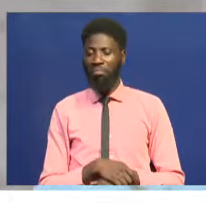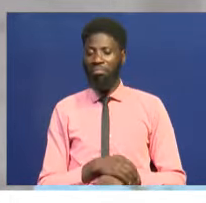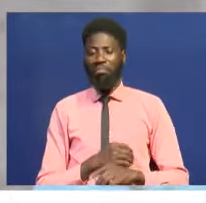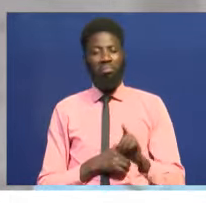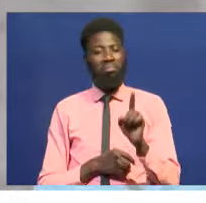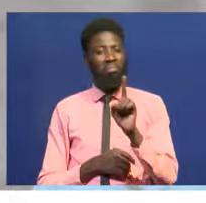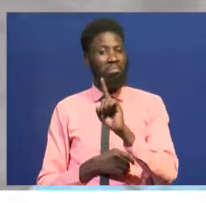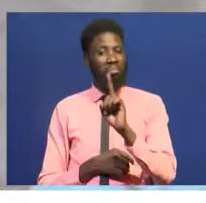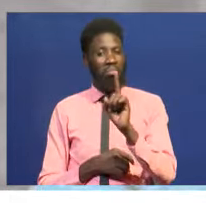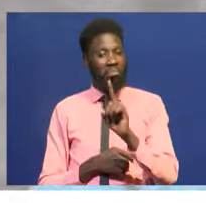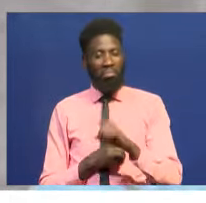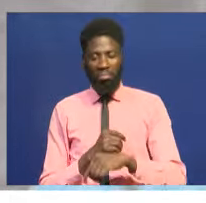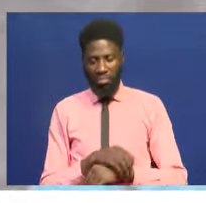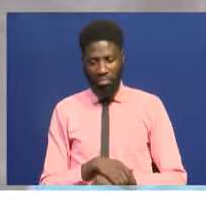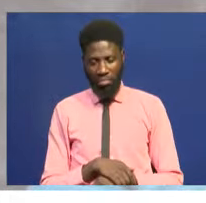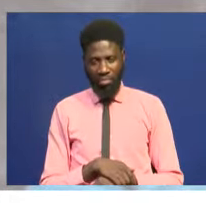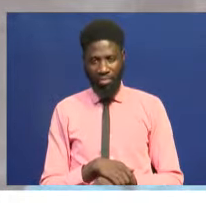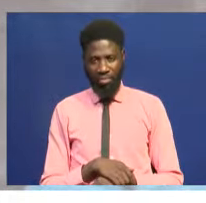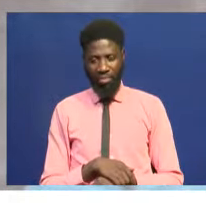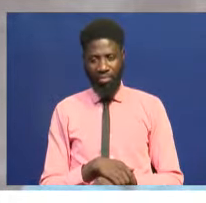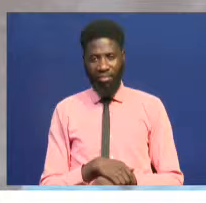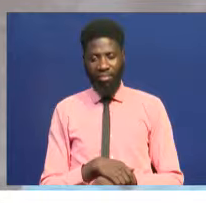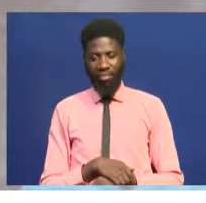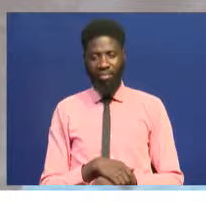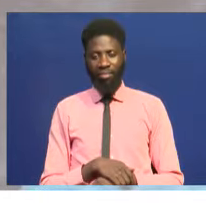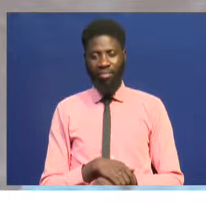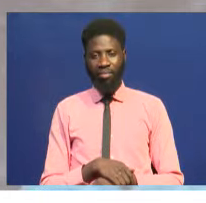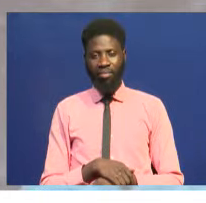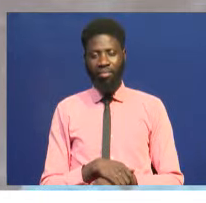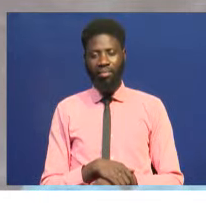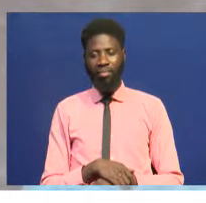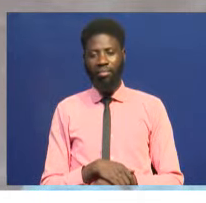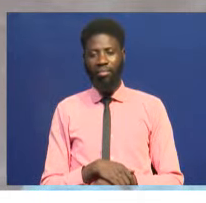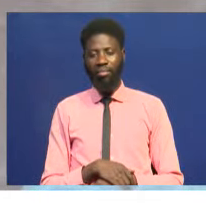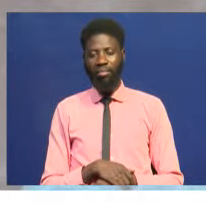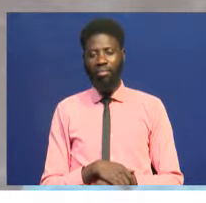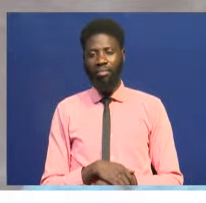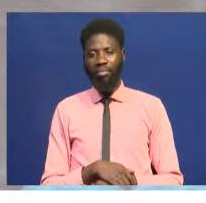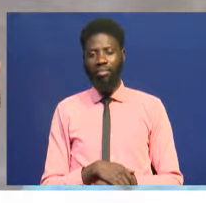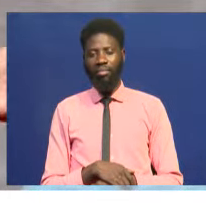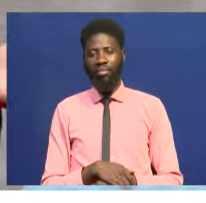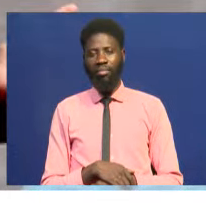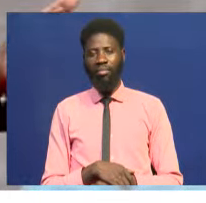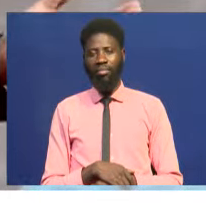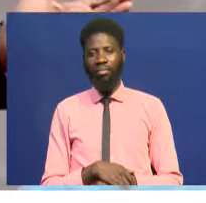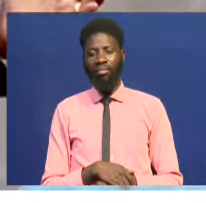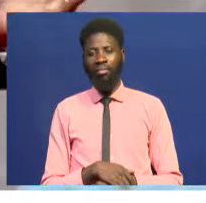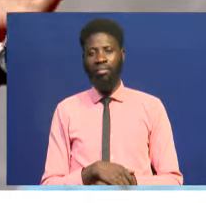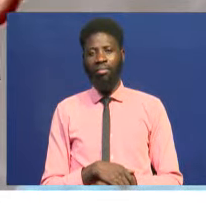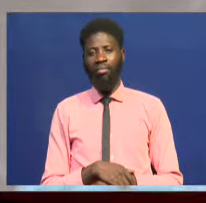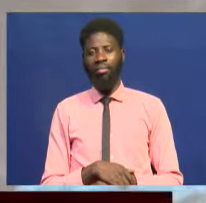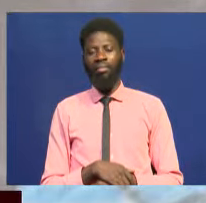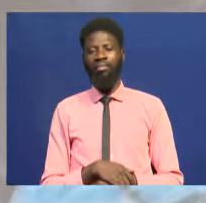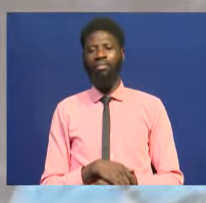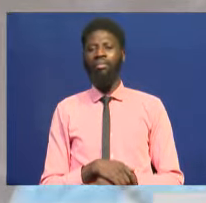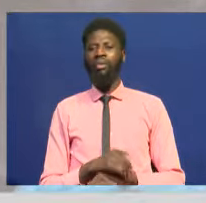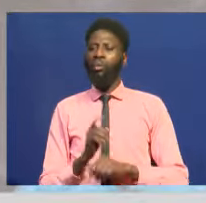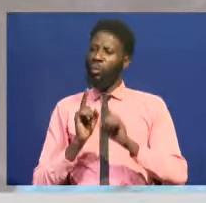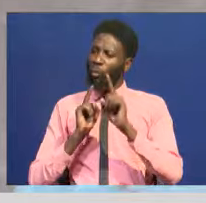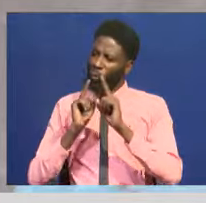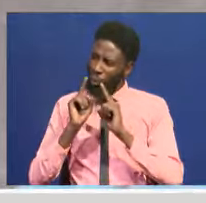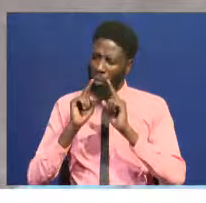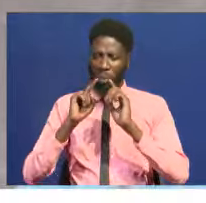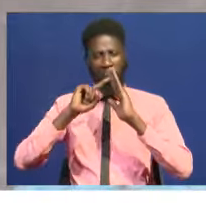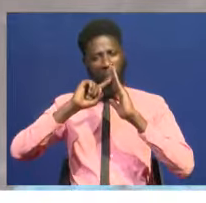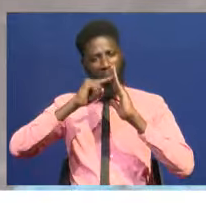wa kuinua na kuweka heshima katika taifa letu. So yale mambo yote mmesema